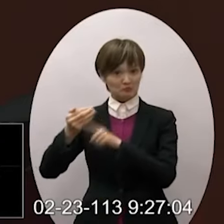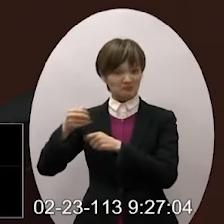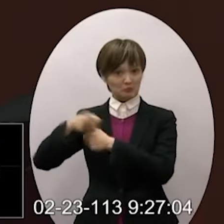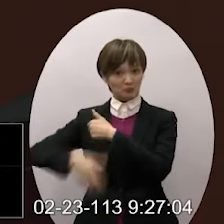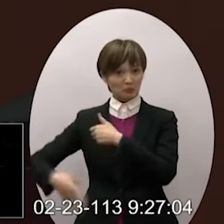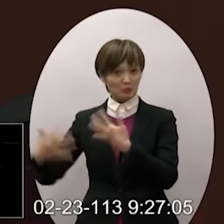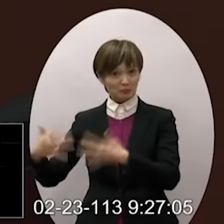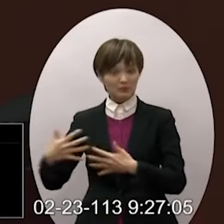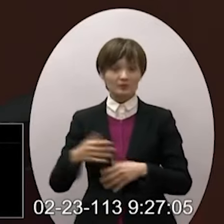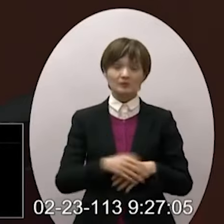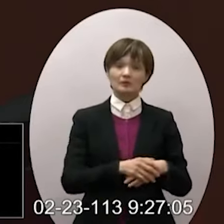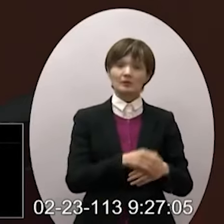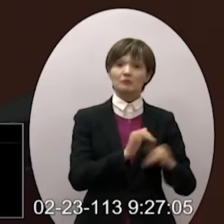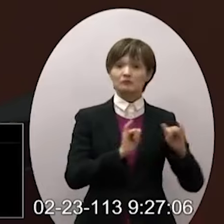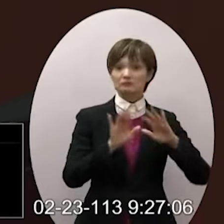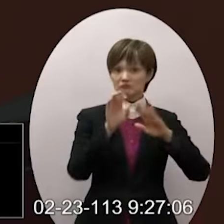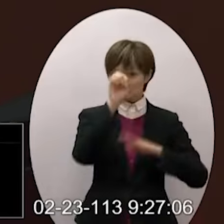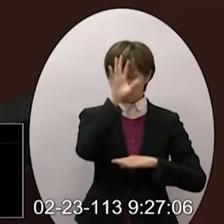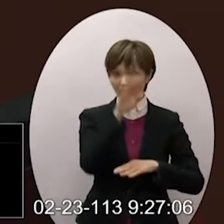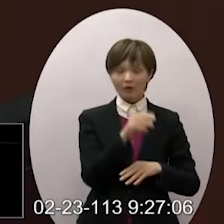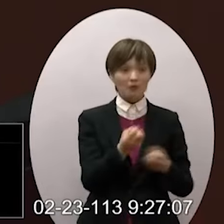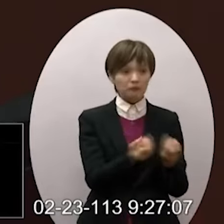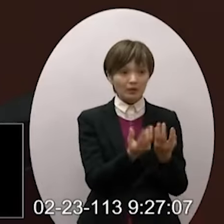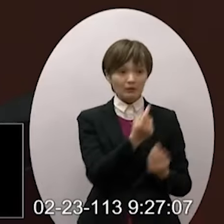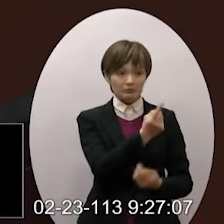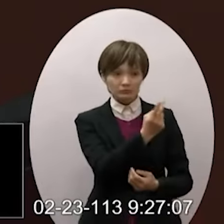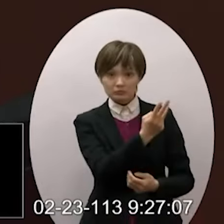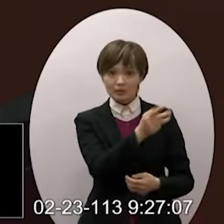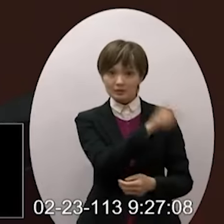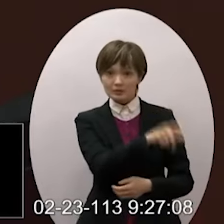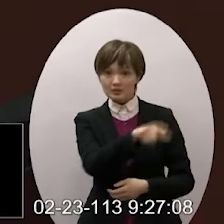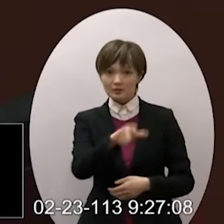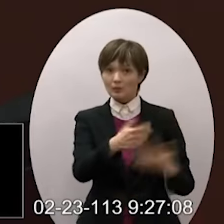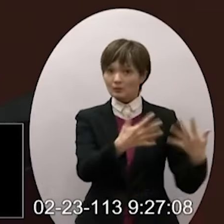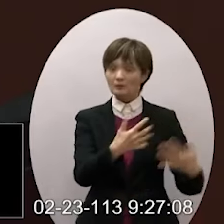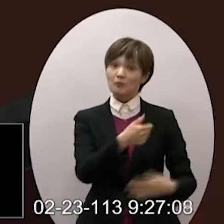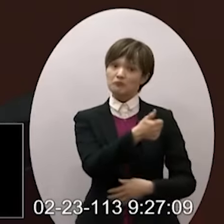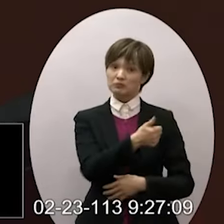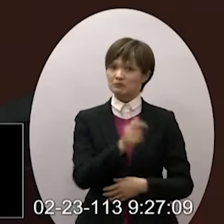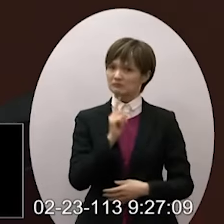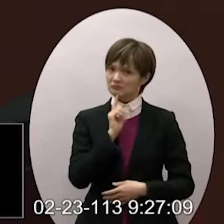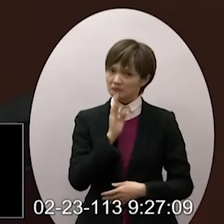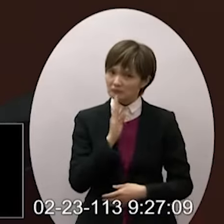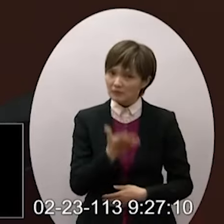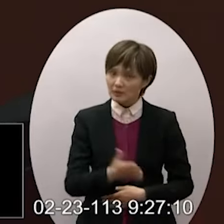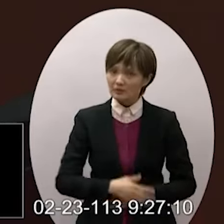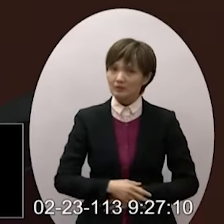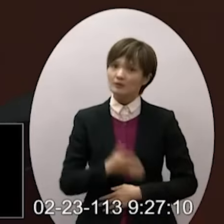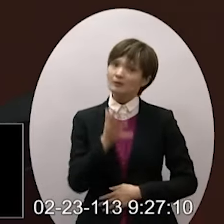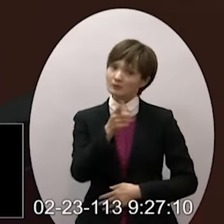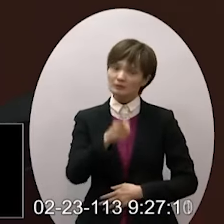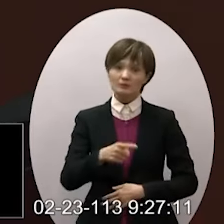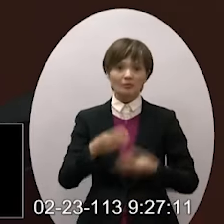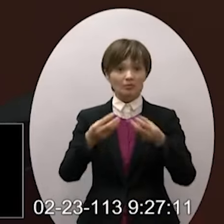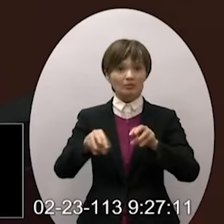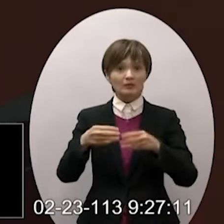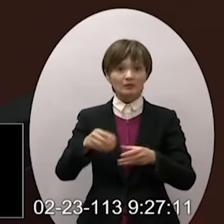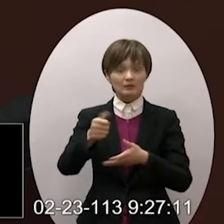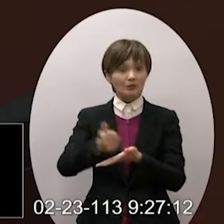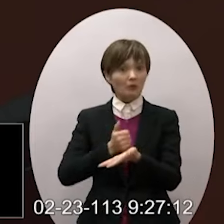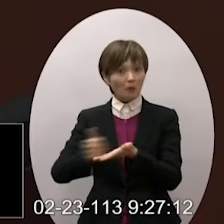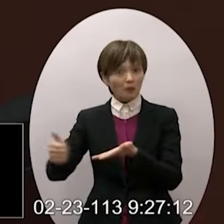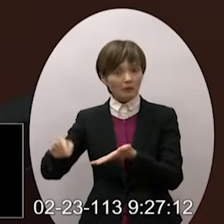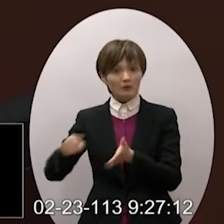只有个案问题，所以民进党好棒。我就问啊，请问蛋疫洗产地不是系统性的问